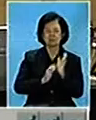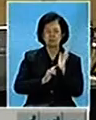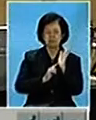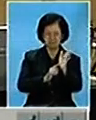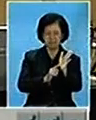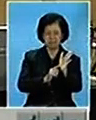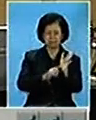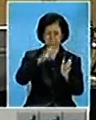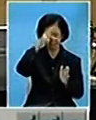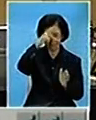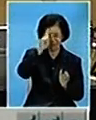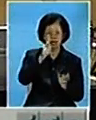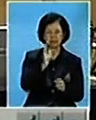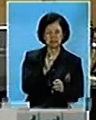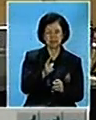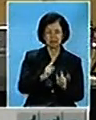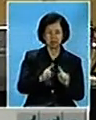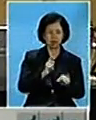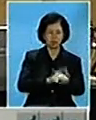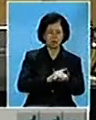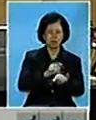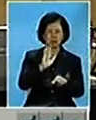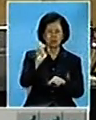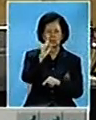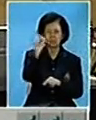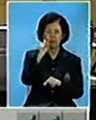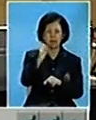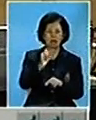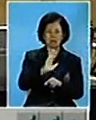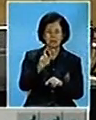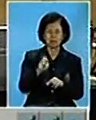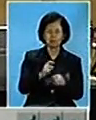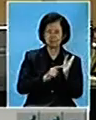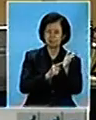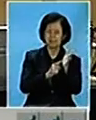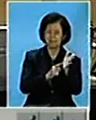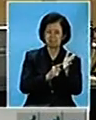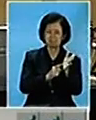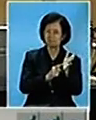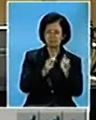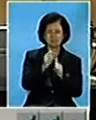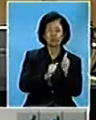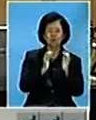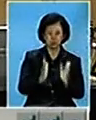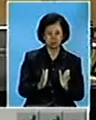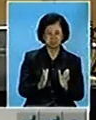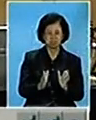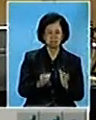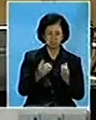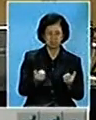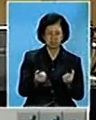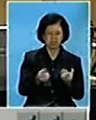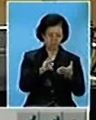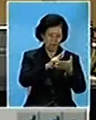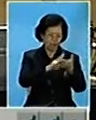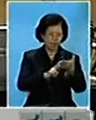ริงนะครับแต่เวลาของสภาเนี่ยมันไม่ใช่ที่จะต้องให้มาแสดงภูมิปัญญาทุกท่านนะครับขณะนี้เรากำลังรายงานประจำปี